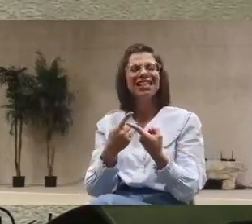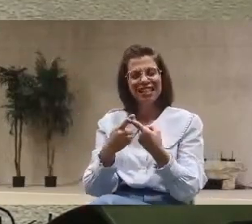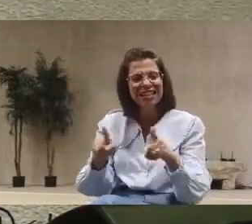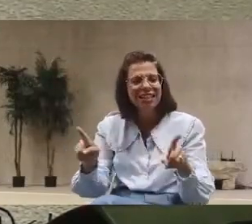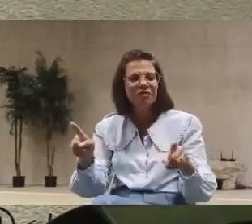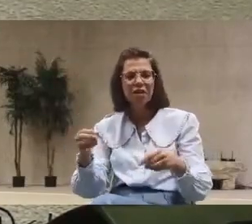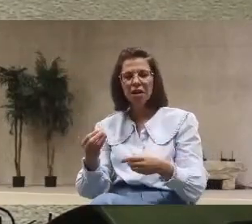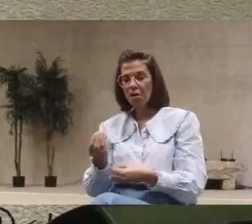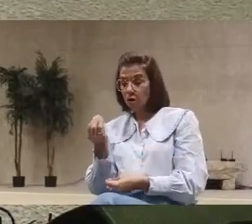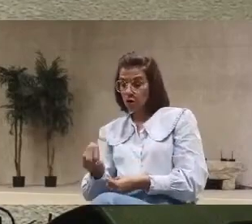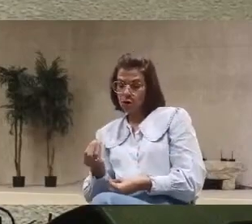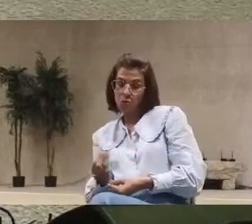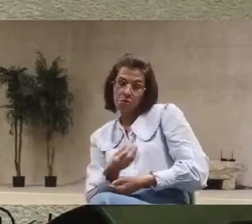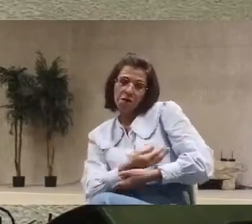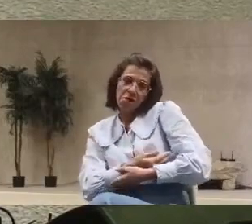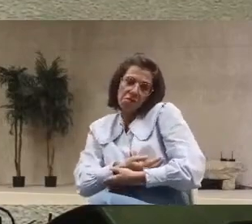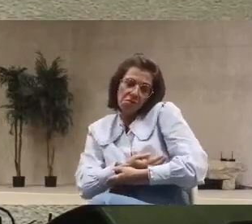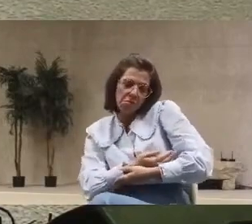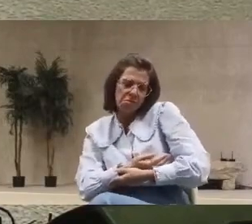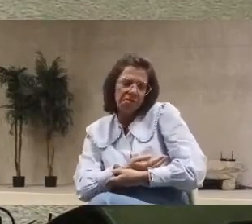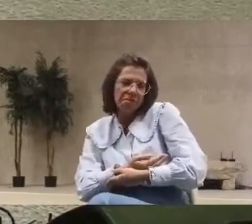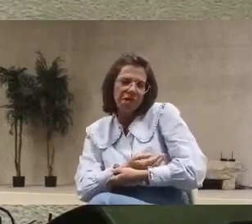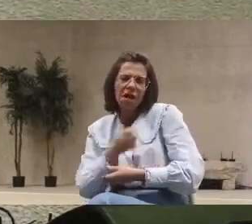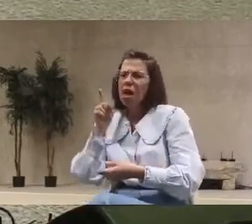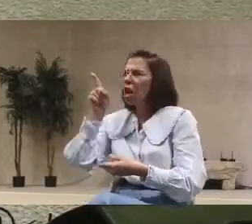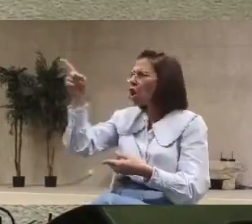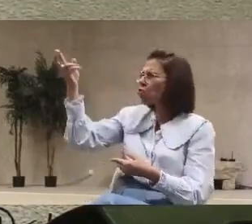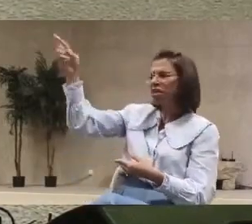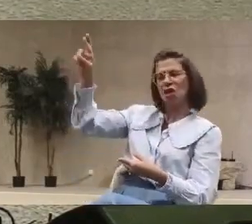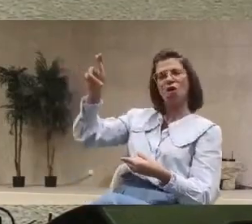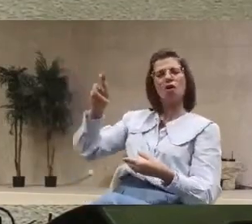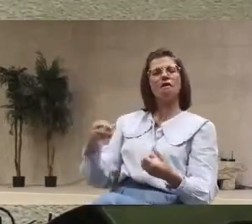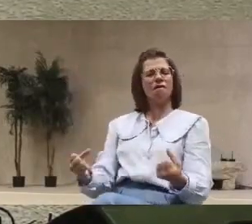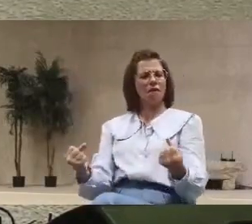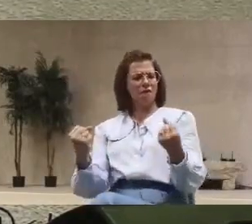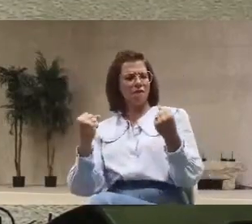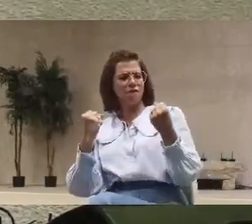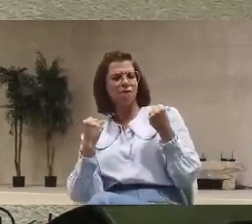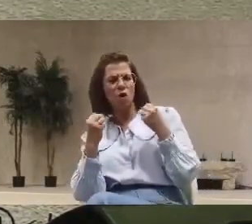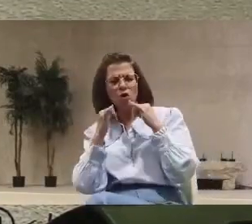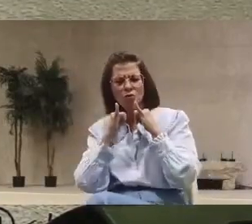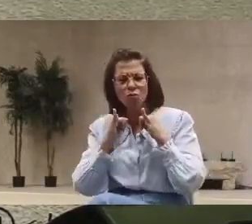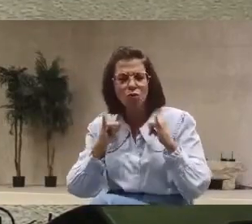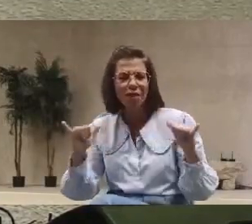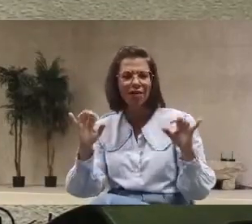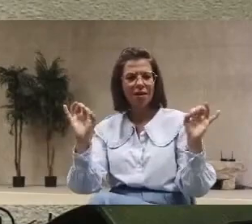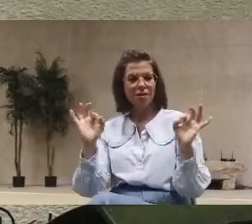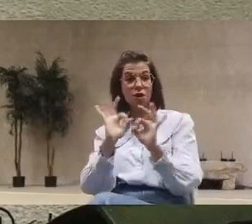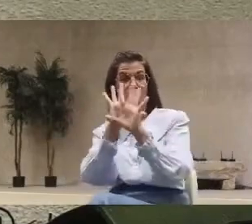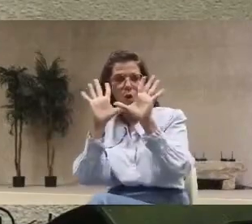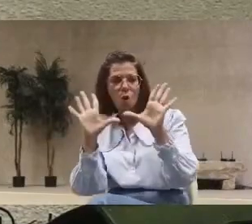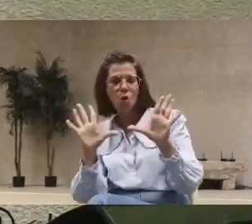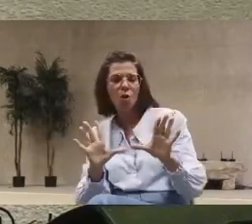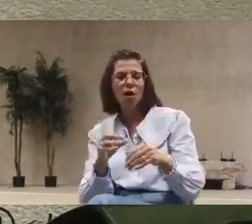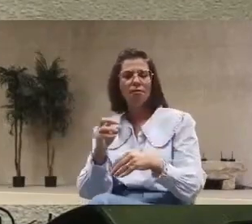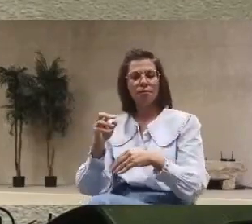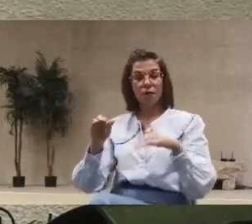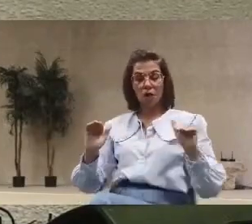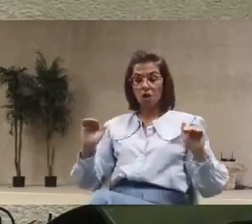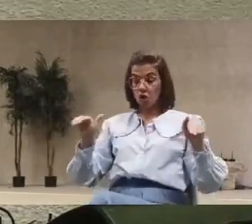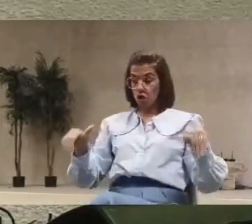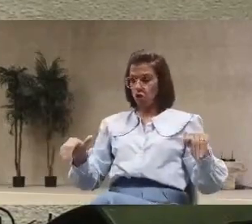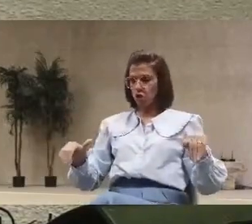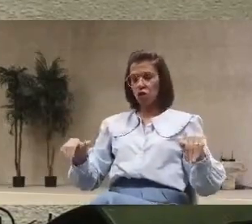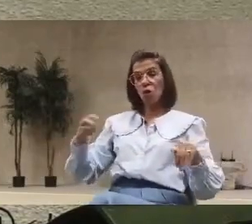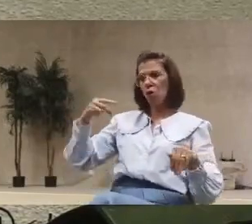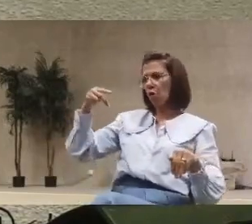avec force et puissance, dans toute sa gloire, et il va établir son trône, il va établir son règne